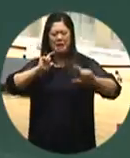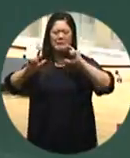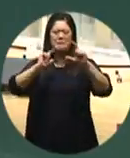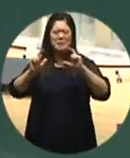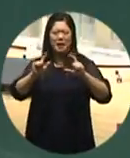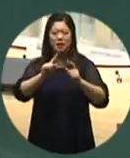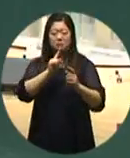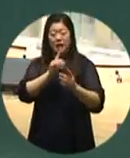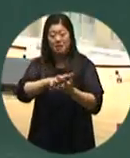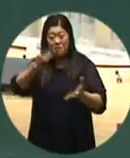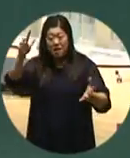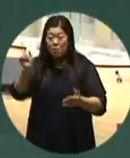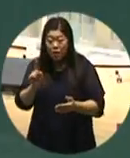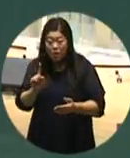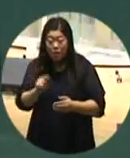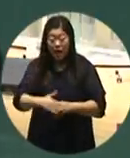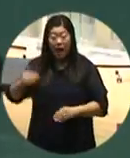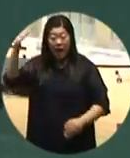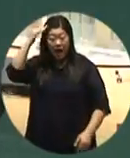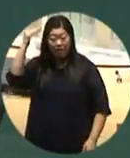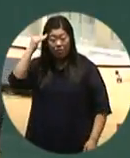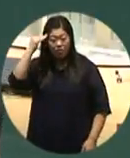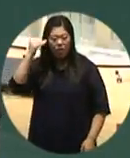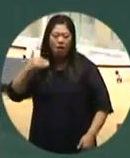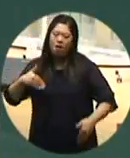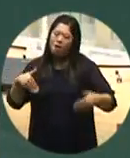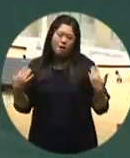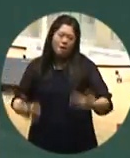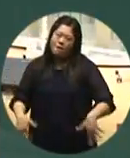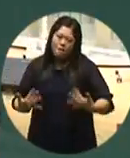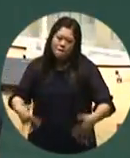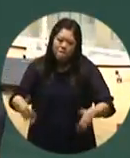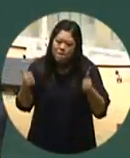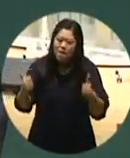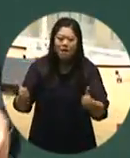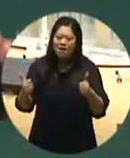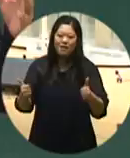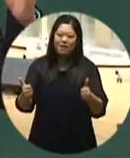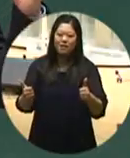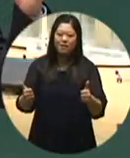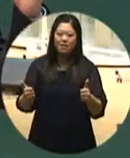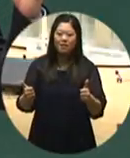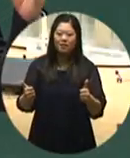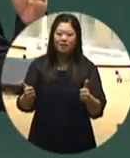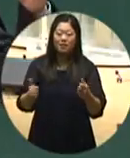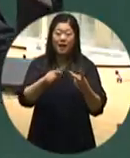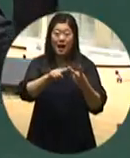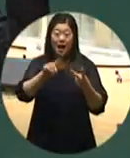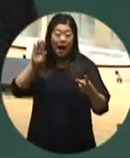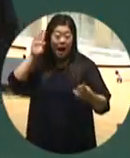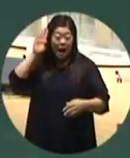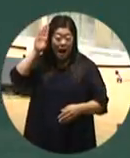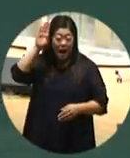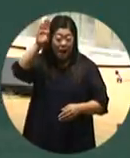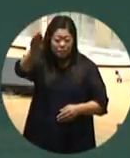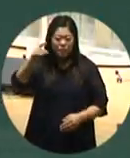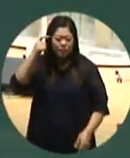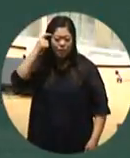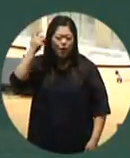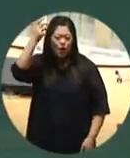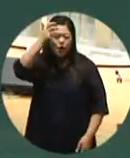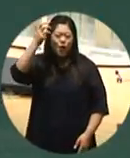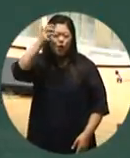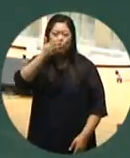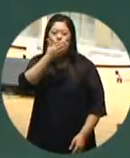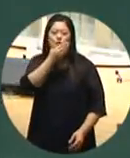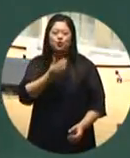prophets have spoken about. 한국은 대단한 나라다. They said about Korea, it's a great country. 앞으로 큰 영적인 축복이 일어나는 나라다. And